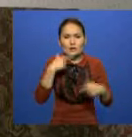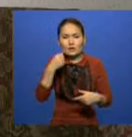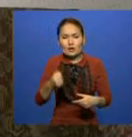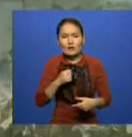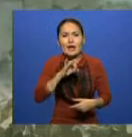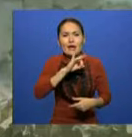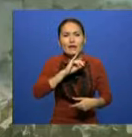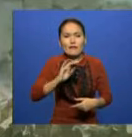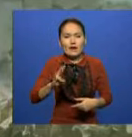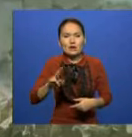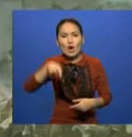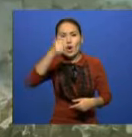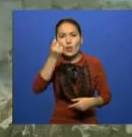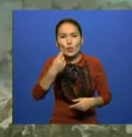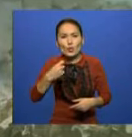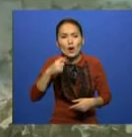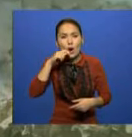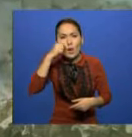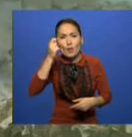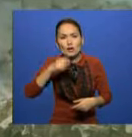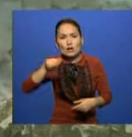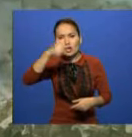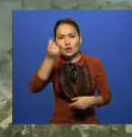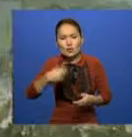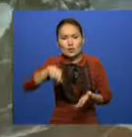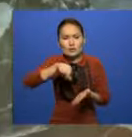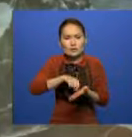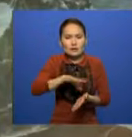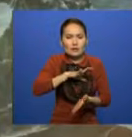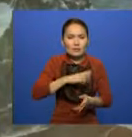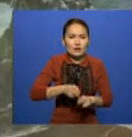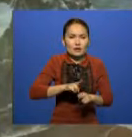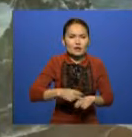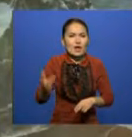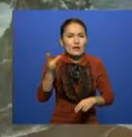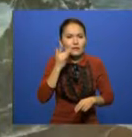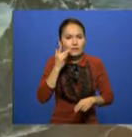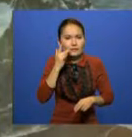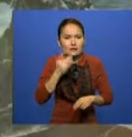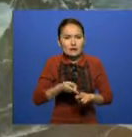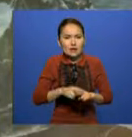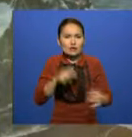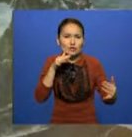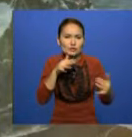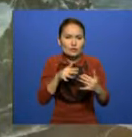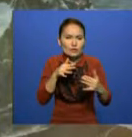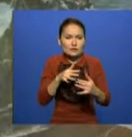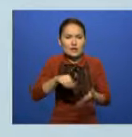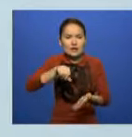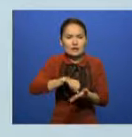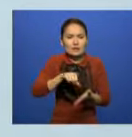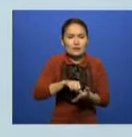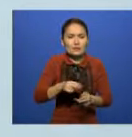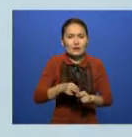Kasenkop, Ukrayna jerindegi arpalısқа толы оқиғалардың куәгері. Есінде ерекше сақталғаны Днепр шайқасы.